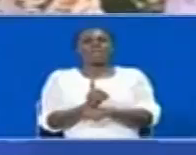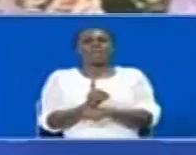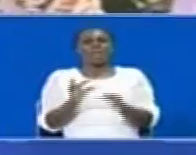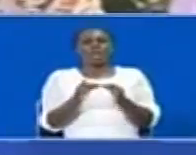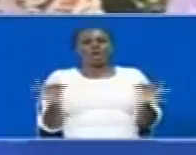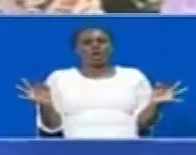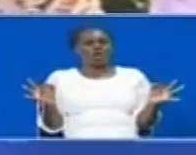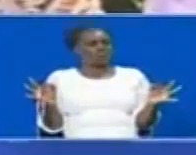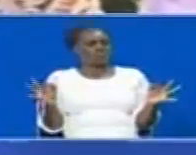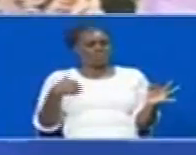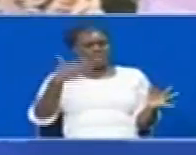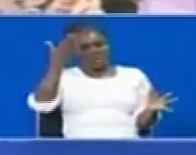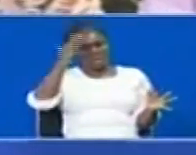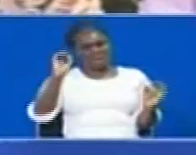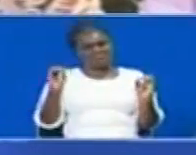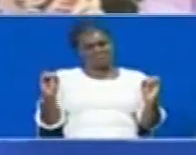gani.